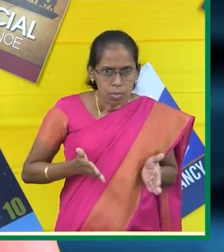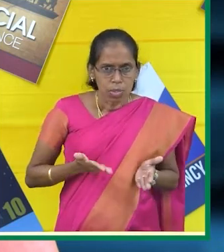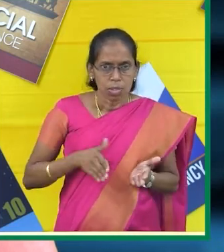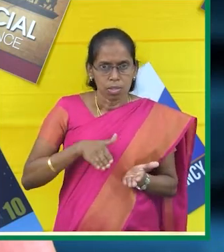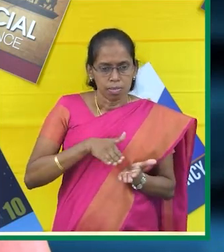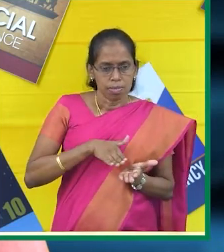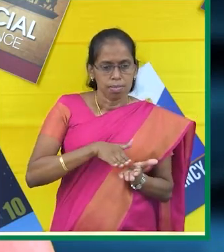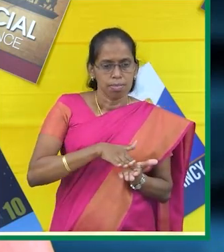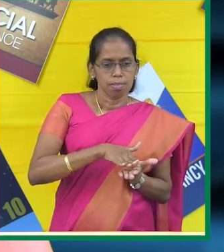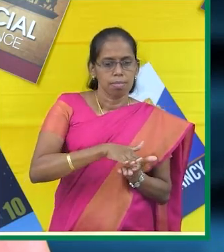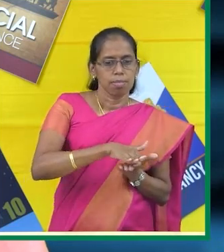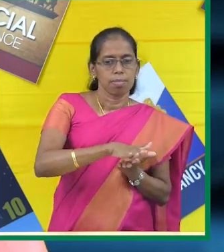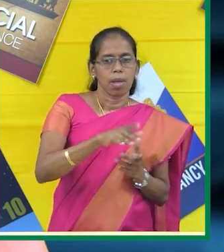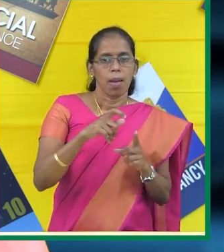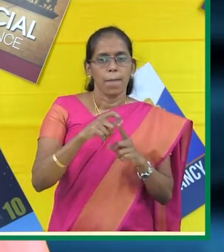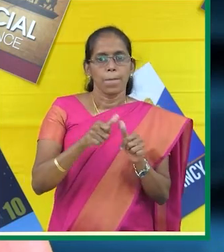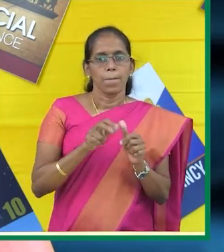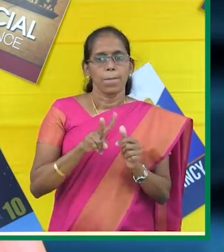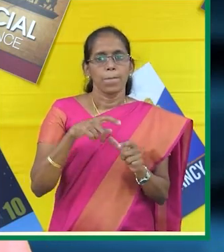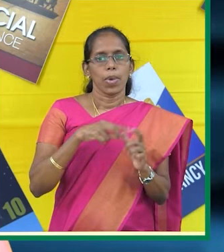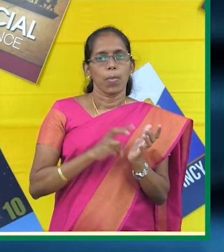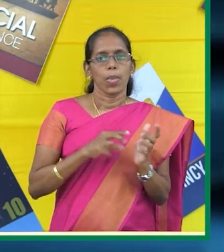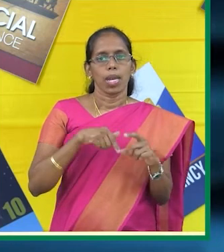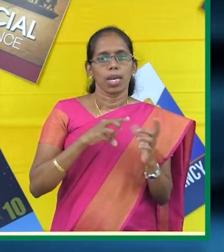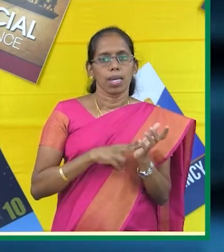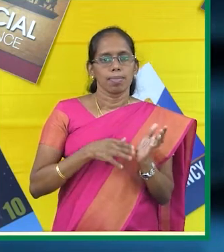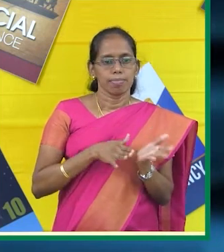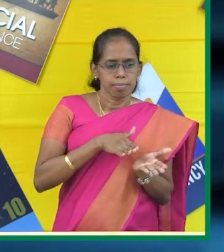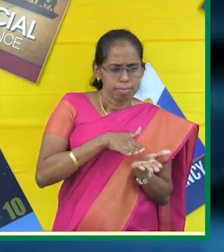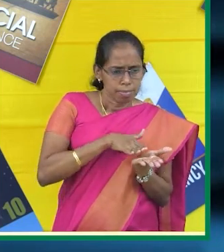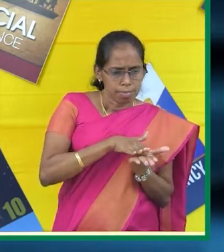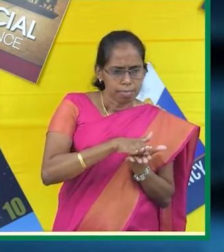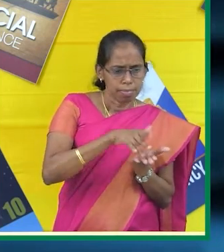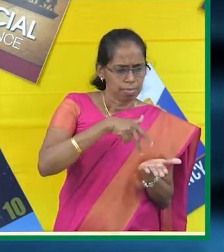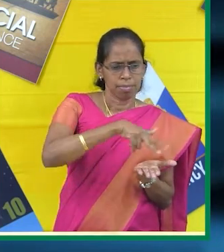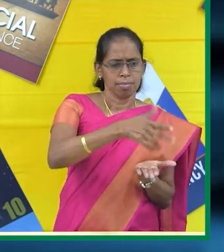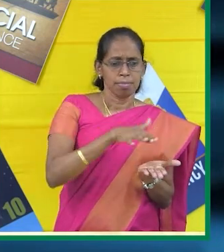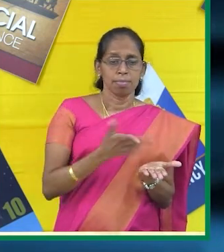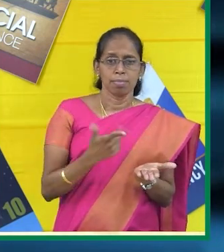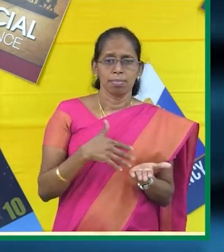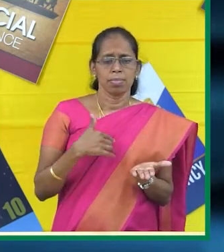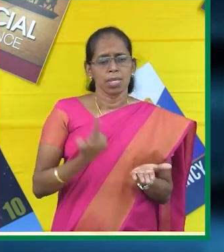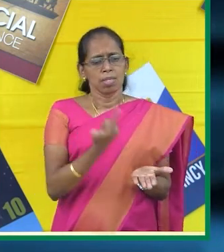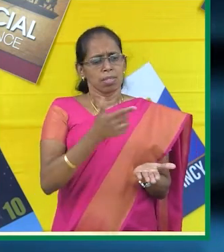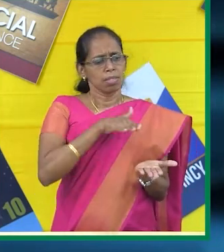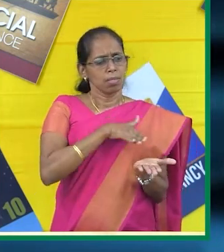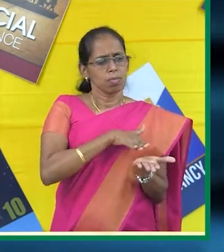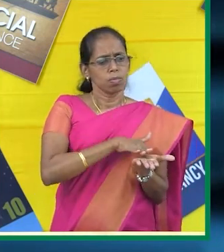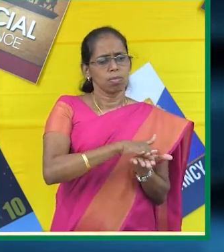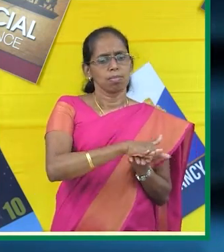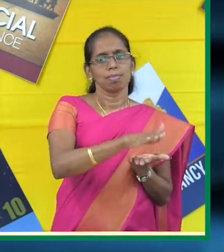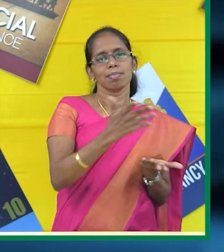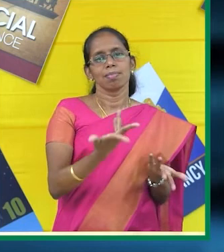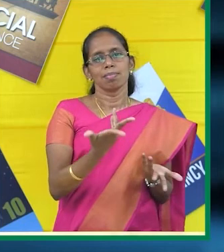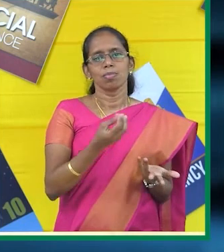வீதியில் வைத்திருக்கக்கூடிய பேவ்மெண்ட்ஸ்னால் நடைபாதையெல்லாம் நகர்ந்து கொண்டிருக்கிறது. மக்கள் நடக்க வேண்டிய அவசியமில்லை, அந்த நடைபாதையிலே